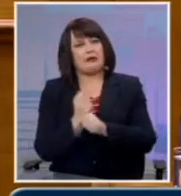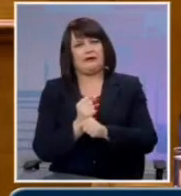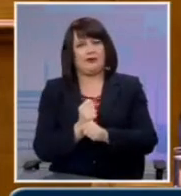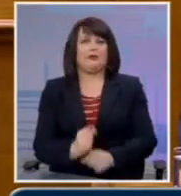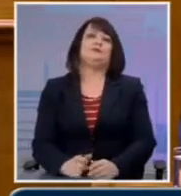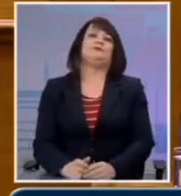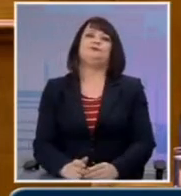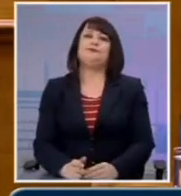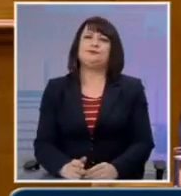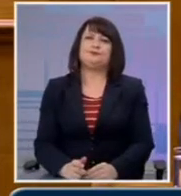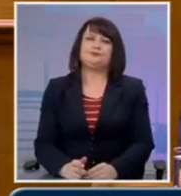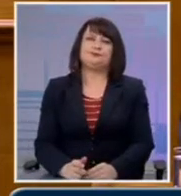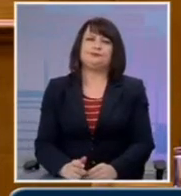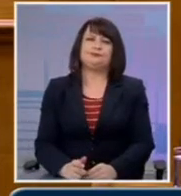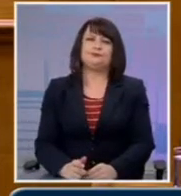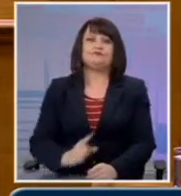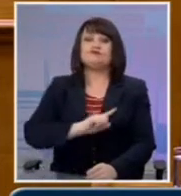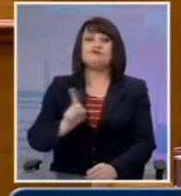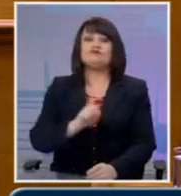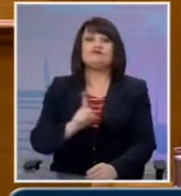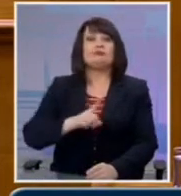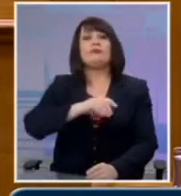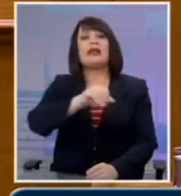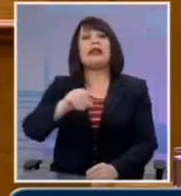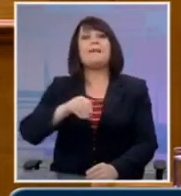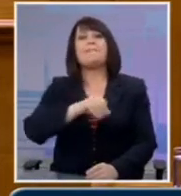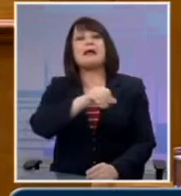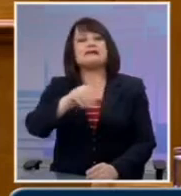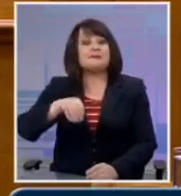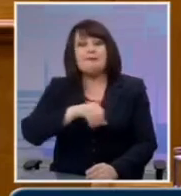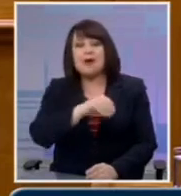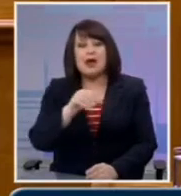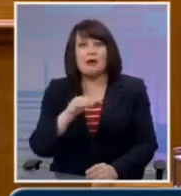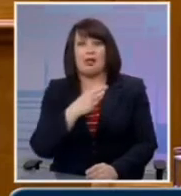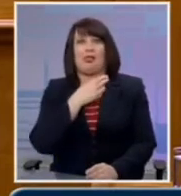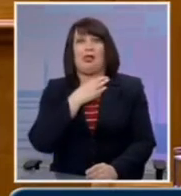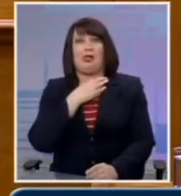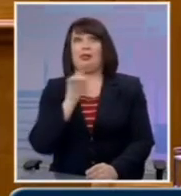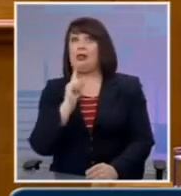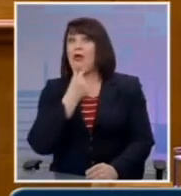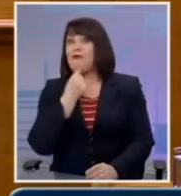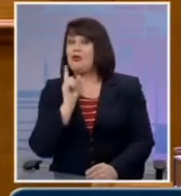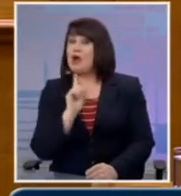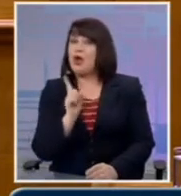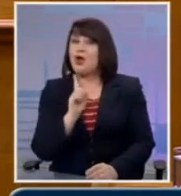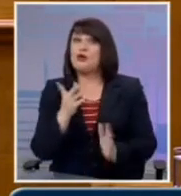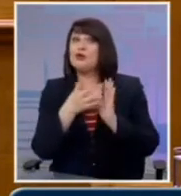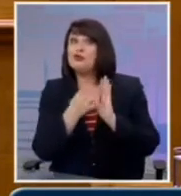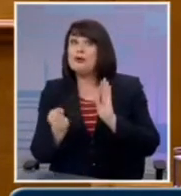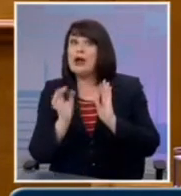Η ακτογραμμή των λοιπασμάτων μέσα σε αυτό το ασφυκτικό πλαίσιο και καθόλου εύκολα σας βεβαιώνω